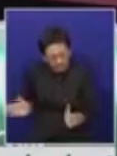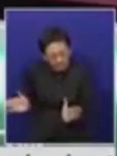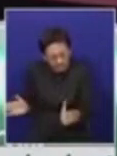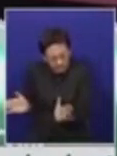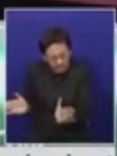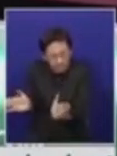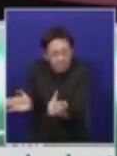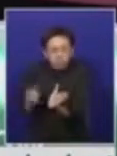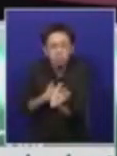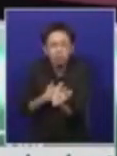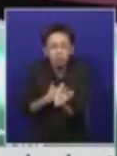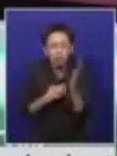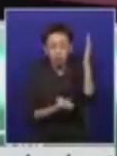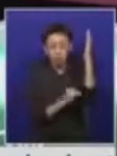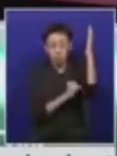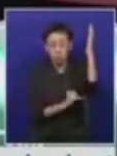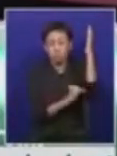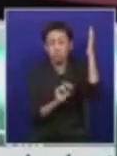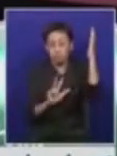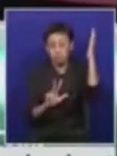ค่ะเพื่อนำปัญหาความต้องการนำเสนอรัฐบาลในการแก้ปัญหาซึ่งเราก็ได้ขับเคลื่อนอย่างสุดความสามารถเพราะพื้นที่3จังหวัดเนี่ยสิ่งที่น่าแปลกมันจะมีความต่างของโรคที่เกิดขึ้น